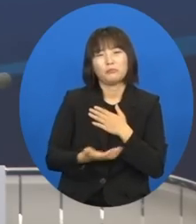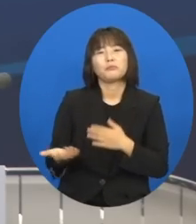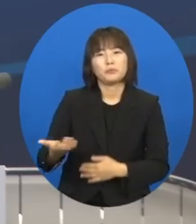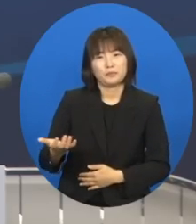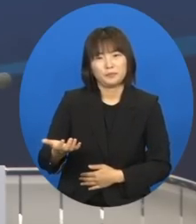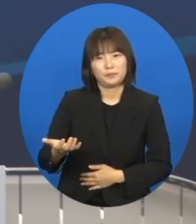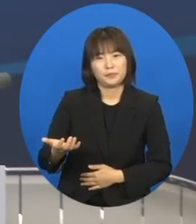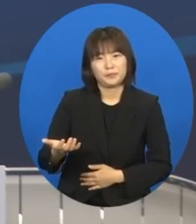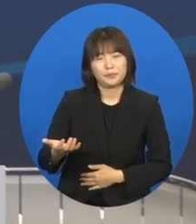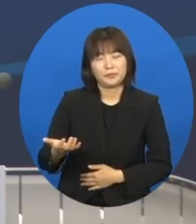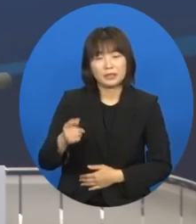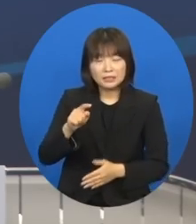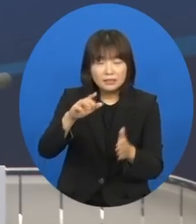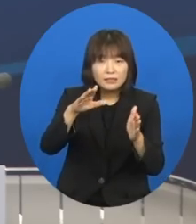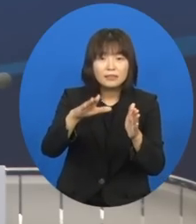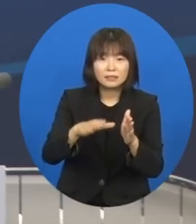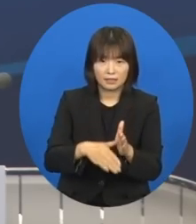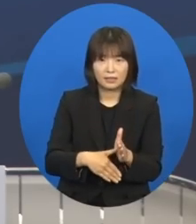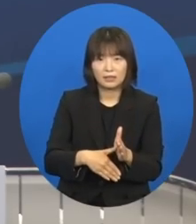그때